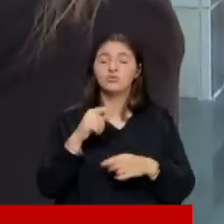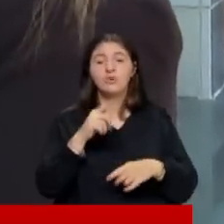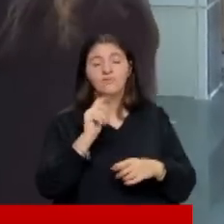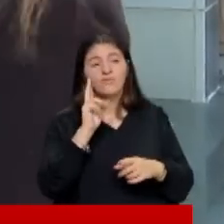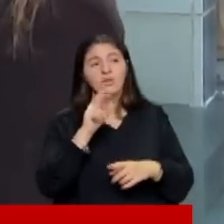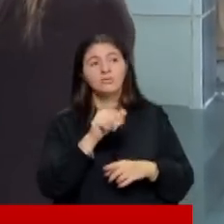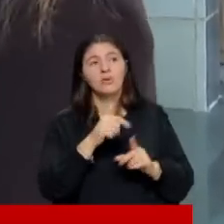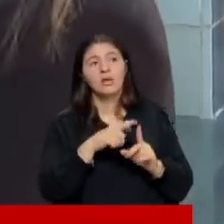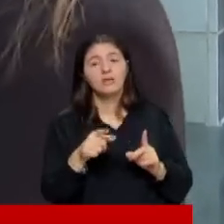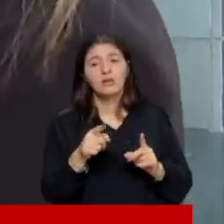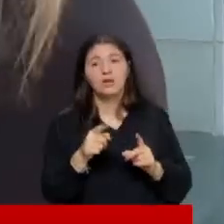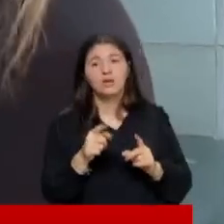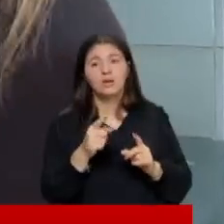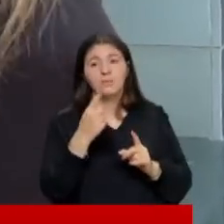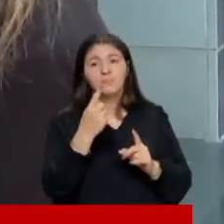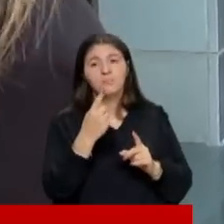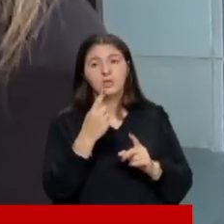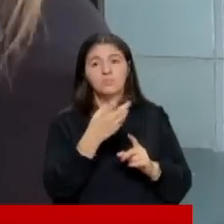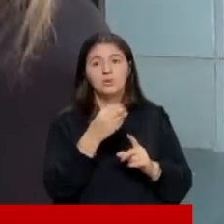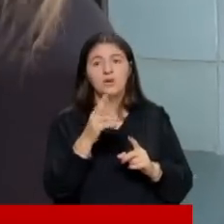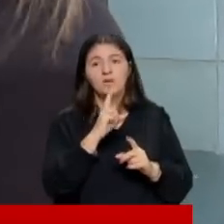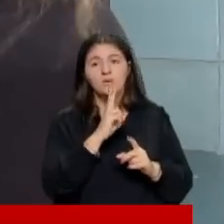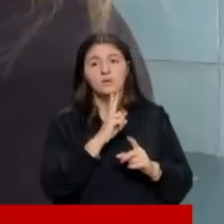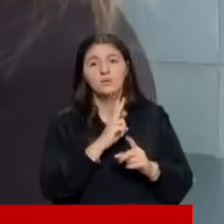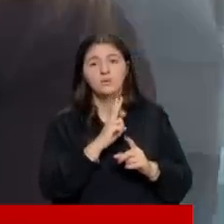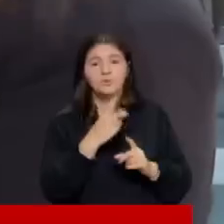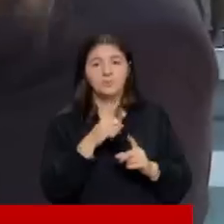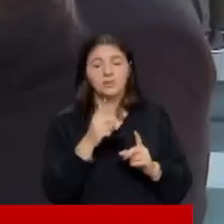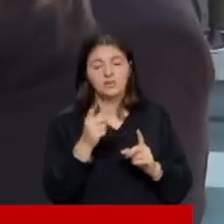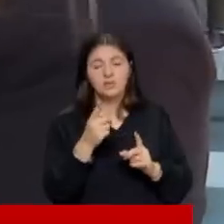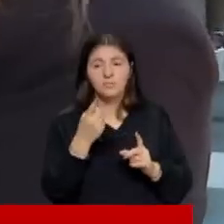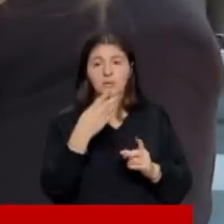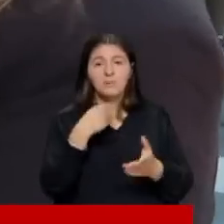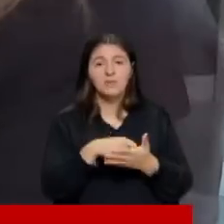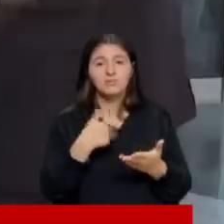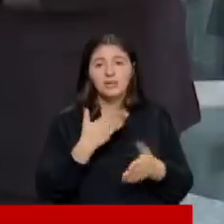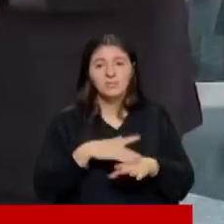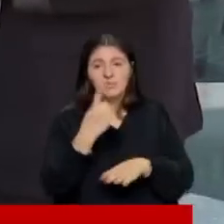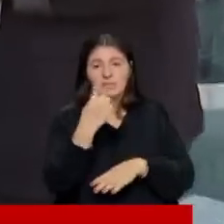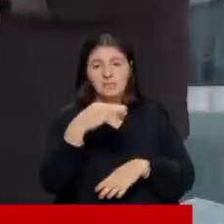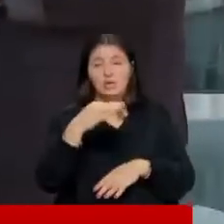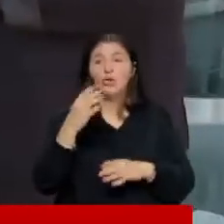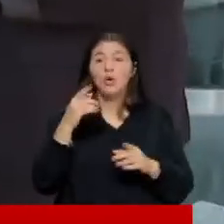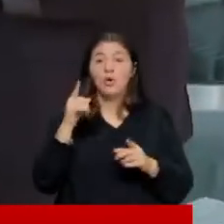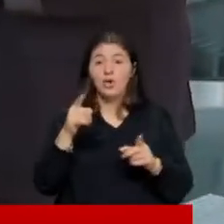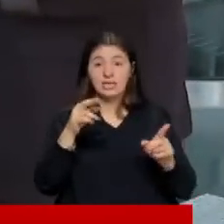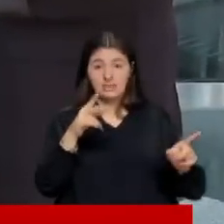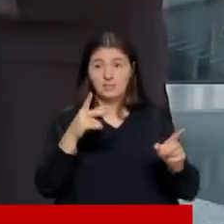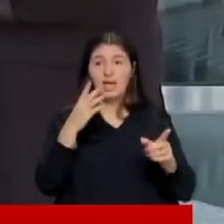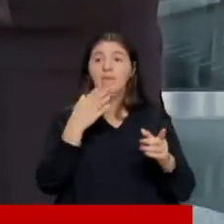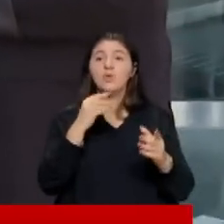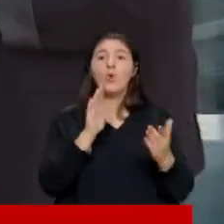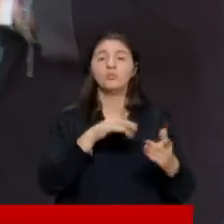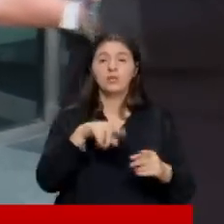var Şu ana kadar 1 milyon 200 bin lira bir emekli maaşına ne yapabiliriz doğanların ve onun gibi emekli